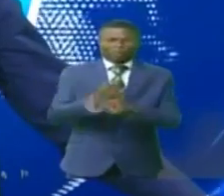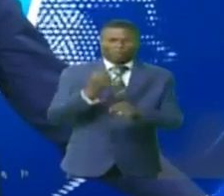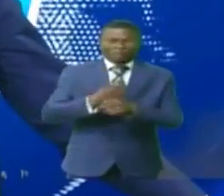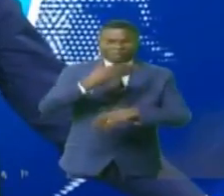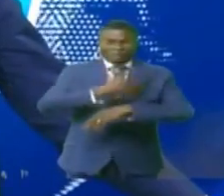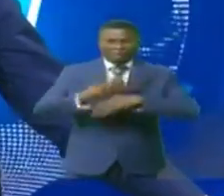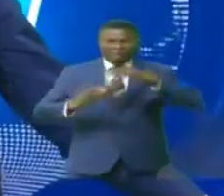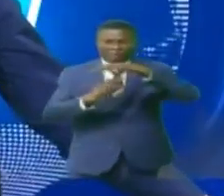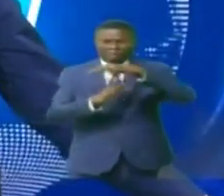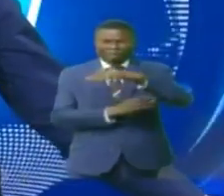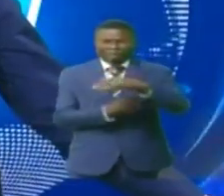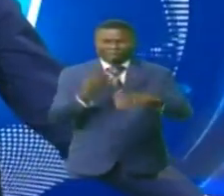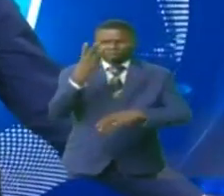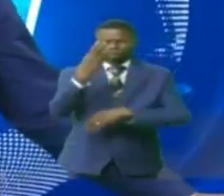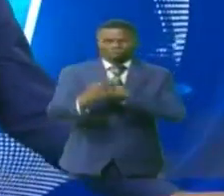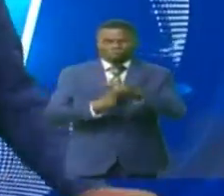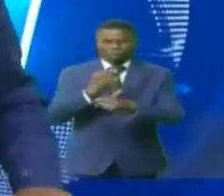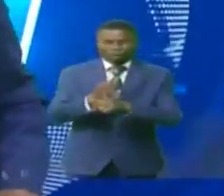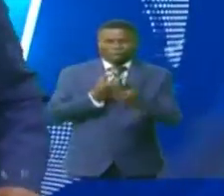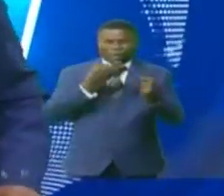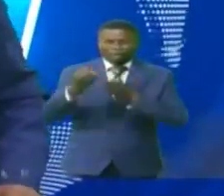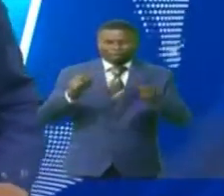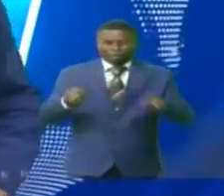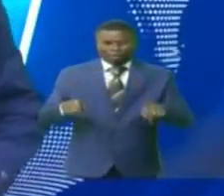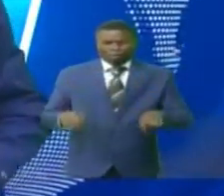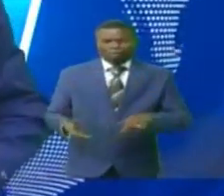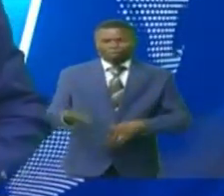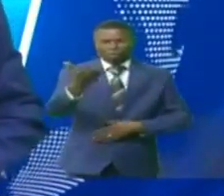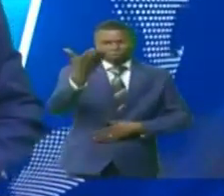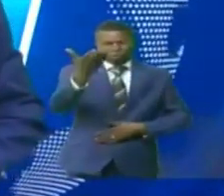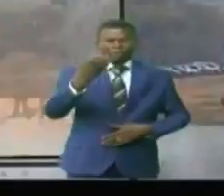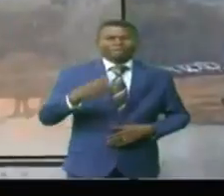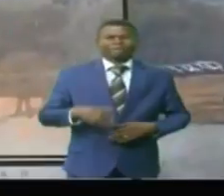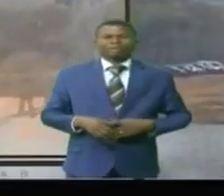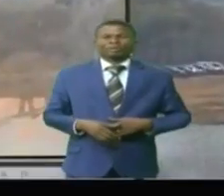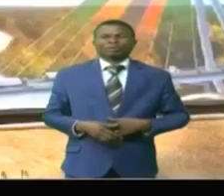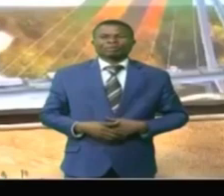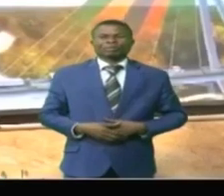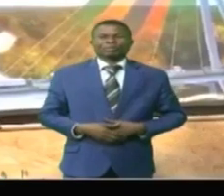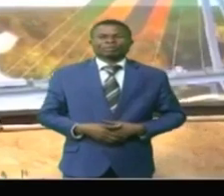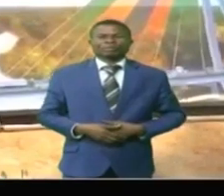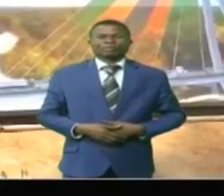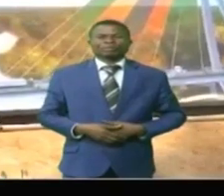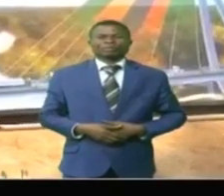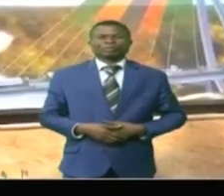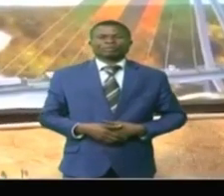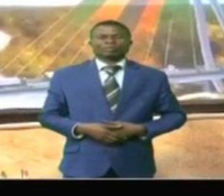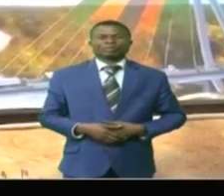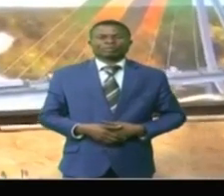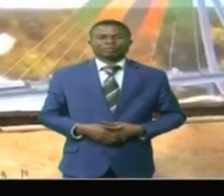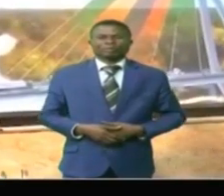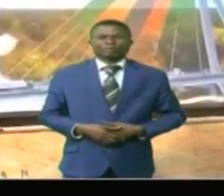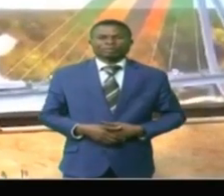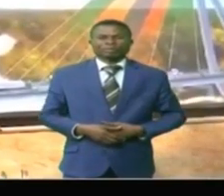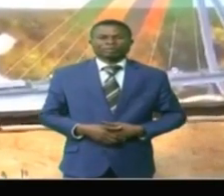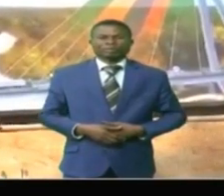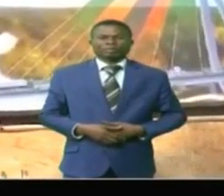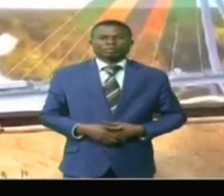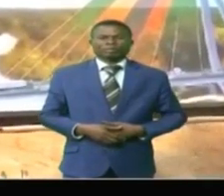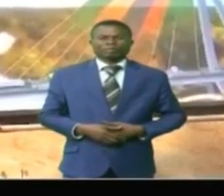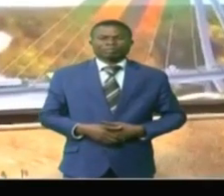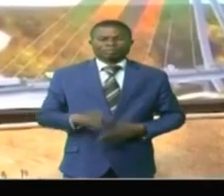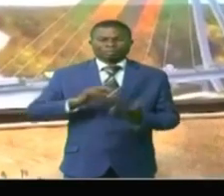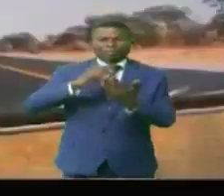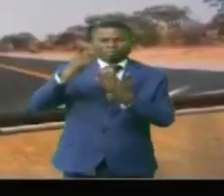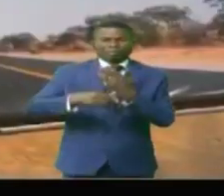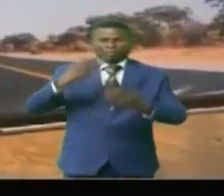construction vont durer 3 ans. Plus de précisions avec Guylain Kabalondi. Couché longtemps sur du papier, le projet